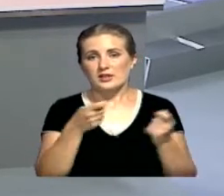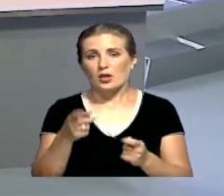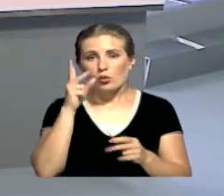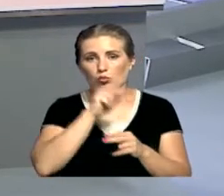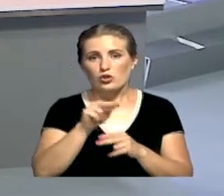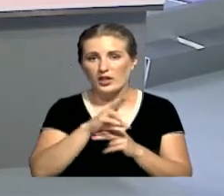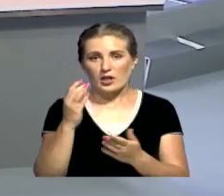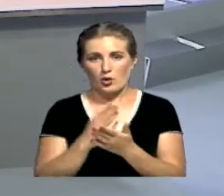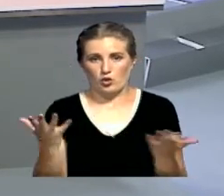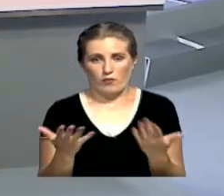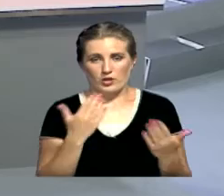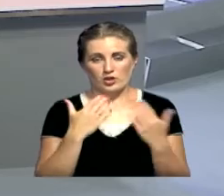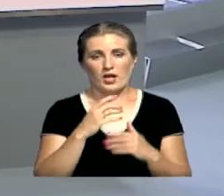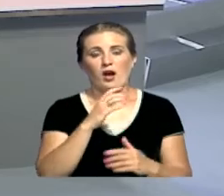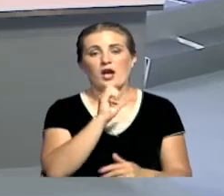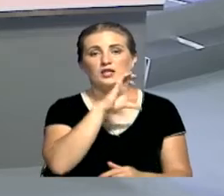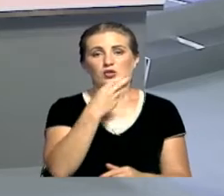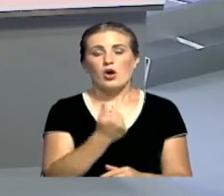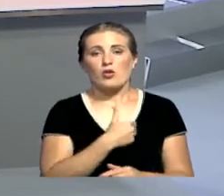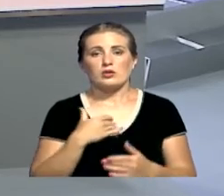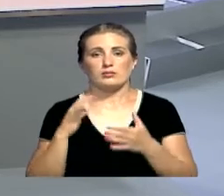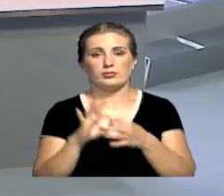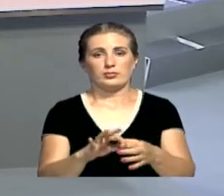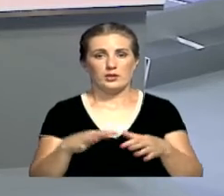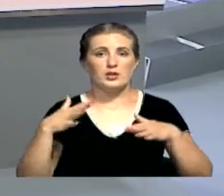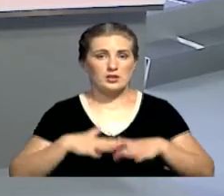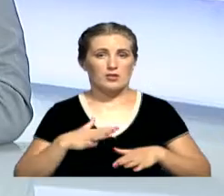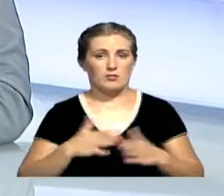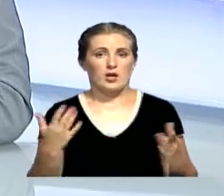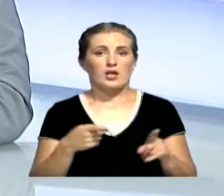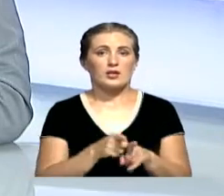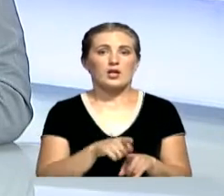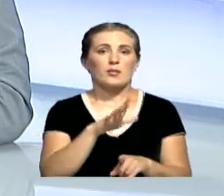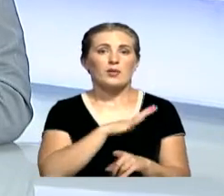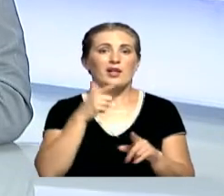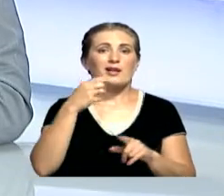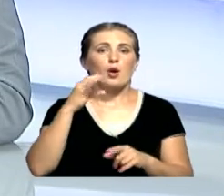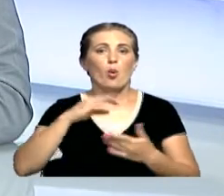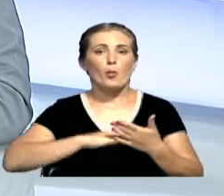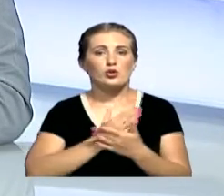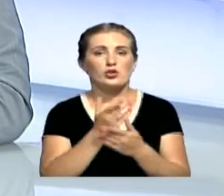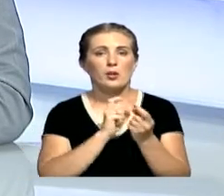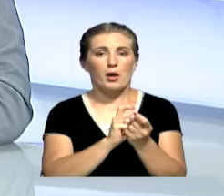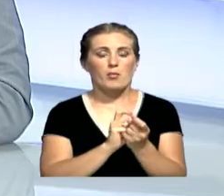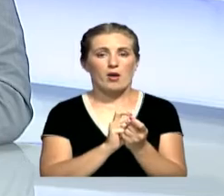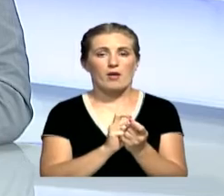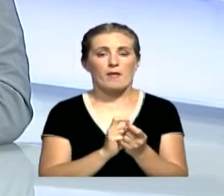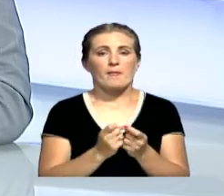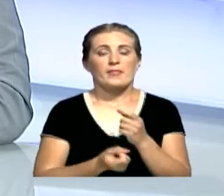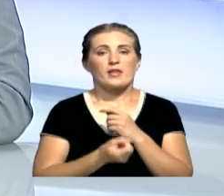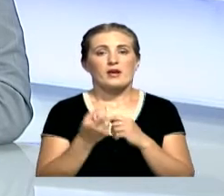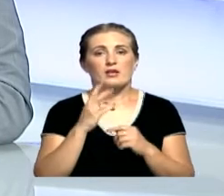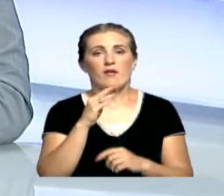невероятно магический альянс хотел закрепиться в крыму вот и все то есть это была такая была такая политическая борьба на фоне того что